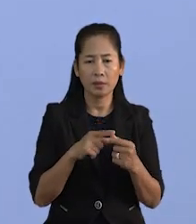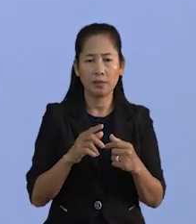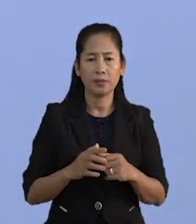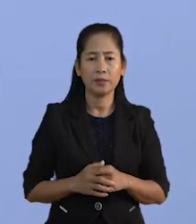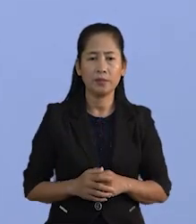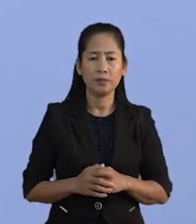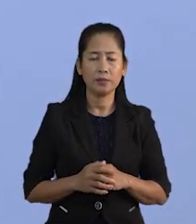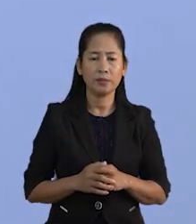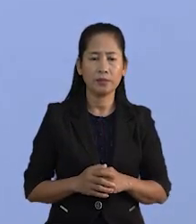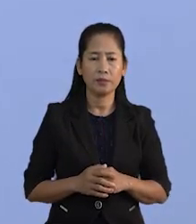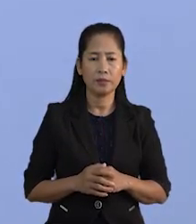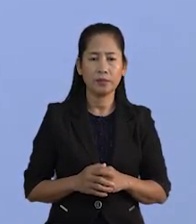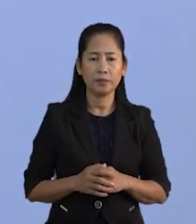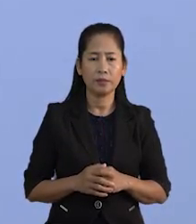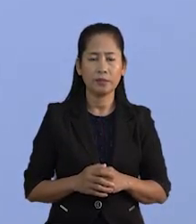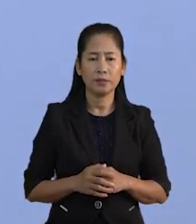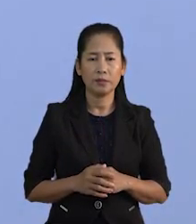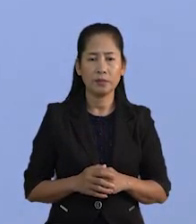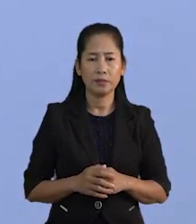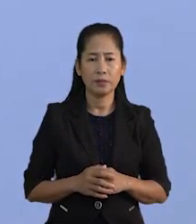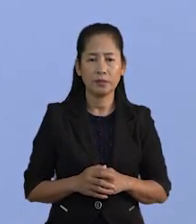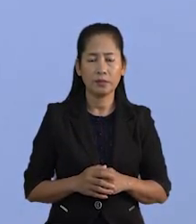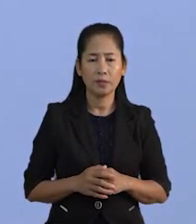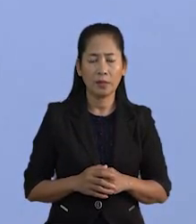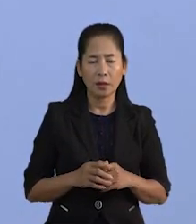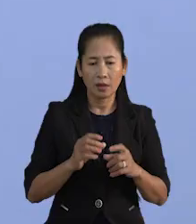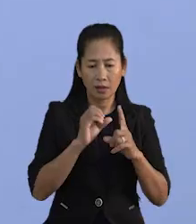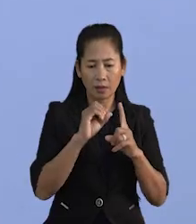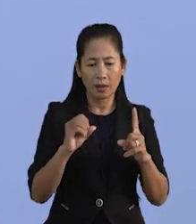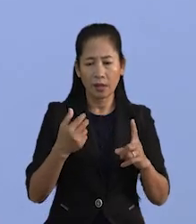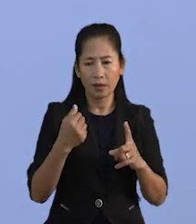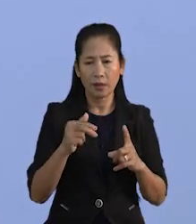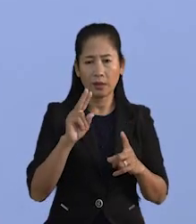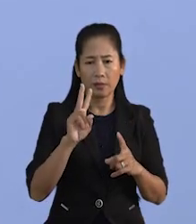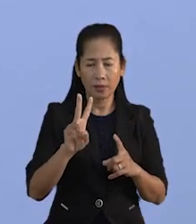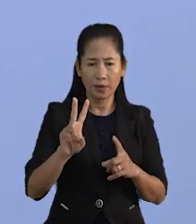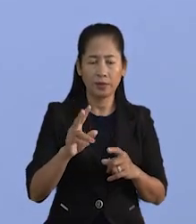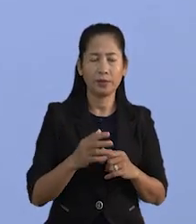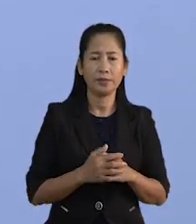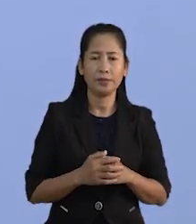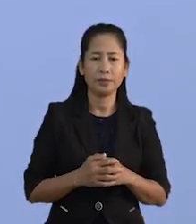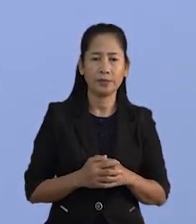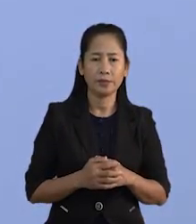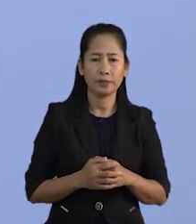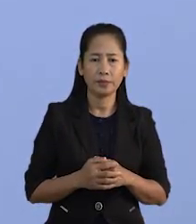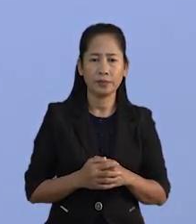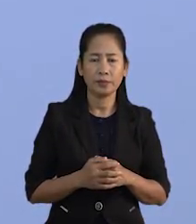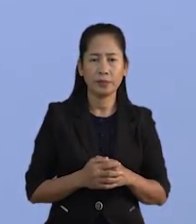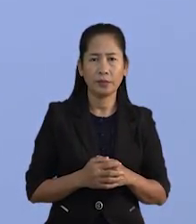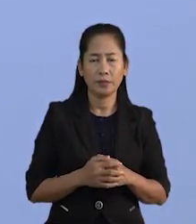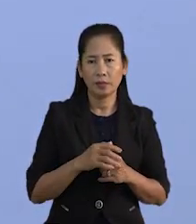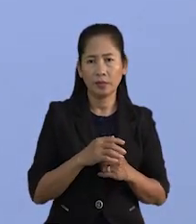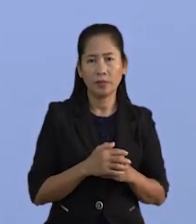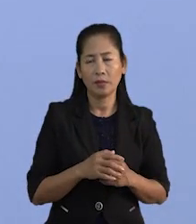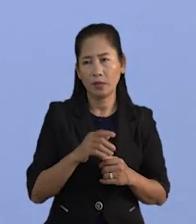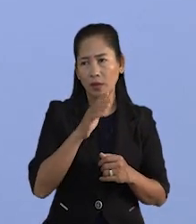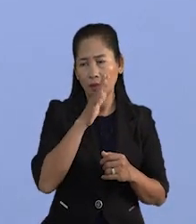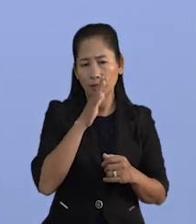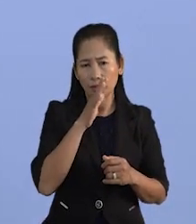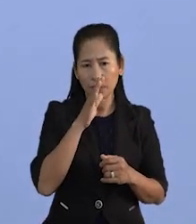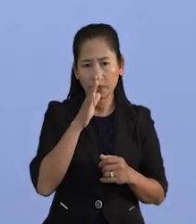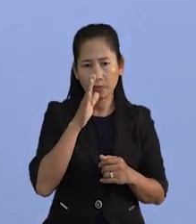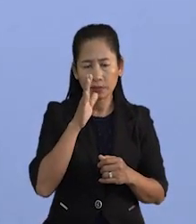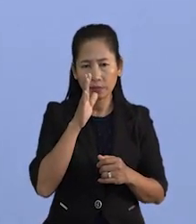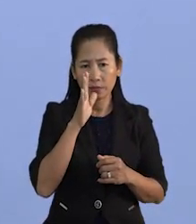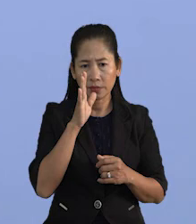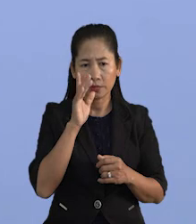ឬទេបាទអញ្ចឹងយើងថារបស់នេះគឺជារបស់ទី2ណាមេមាន់មានមេមាន់1